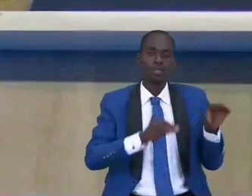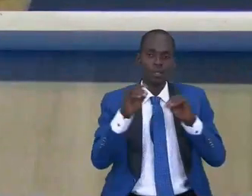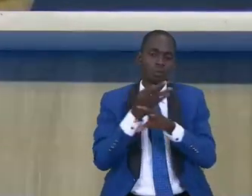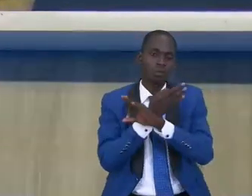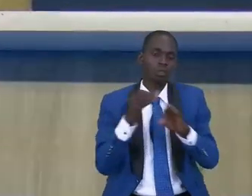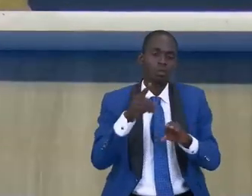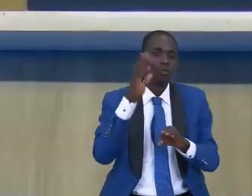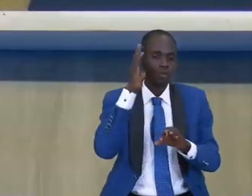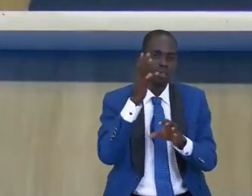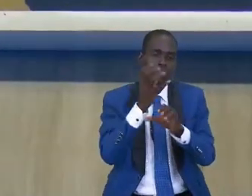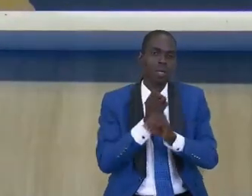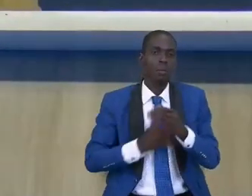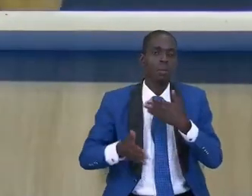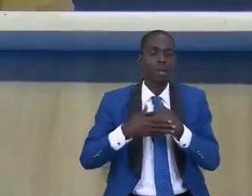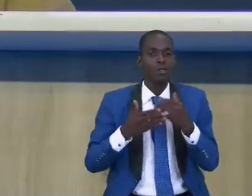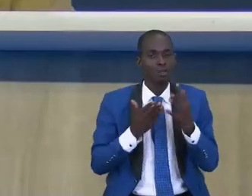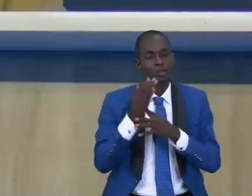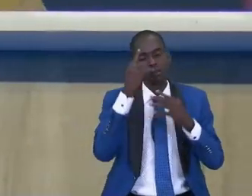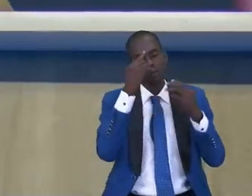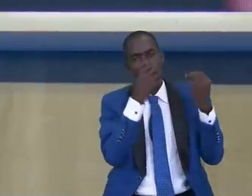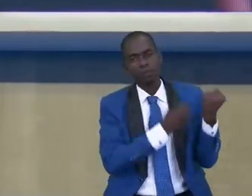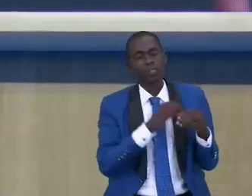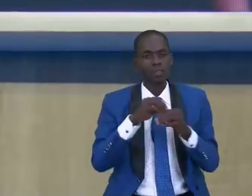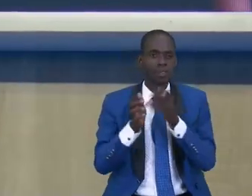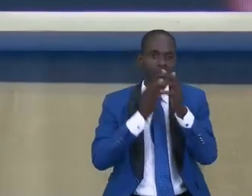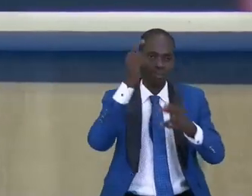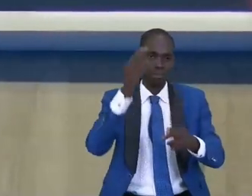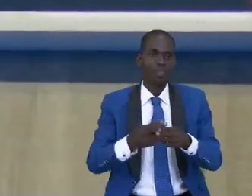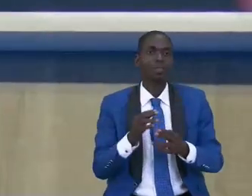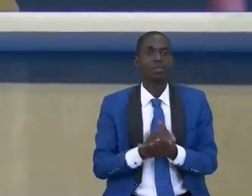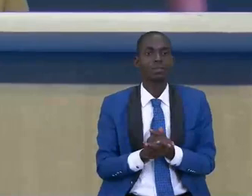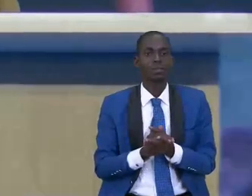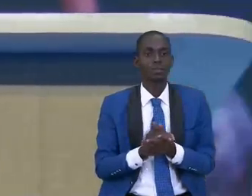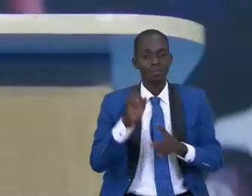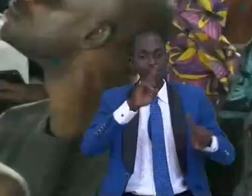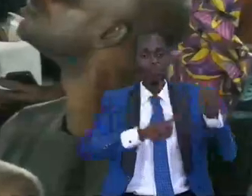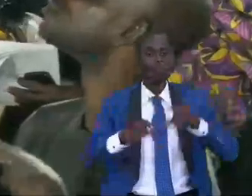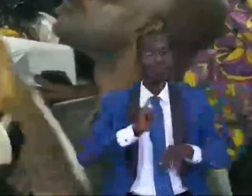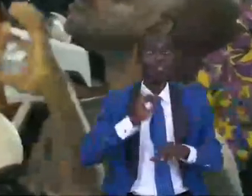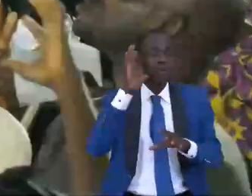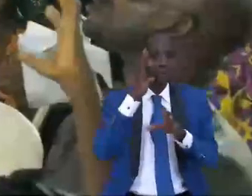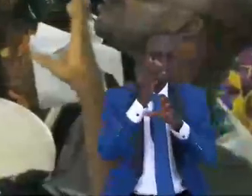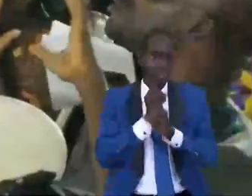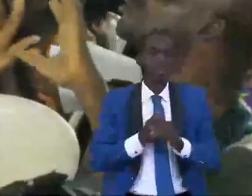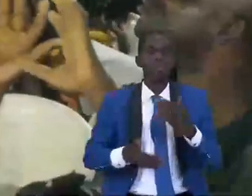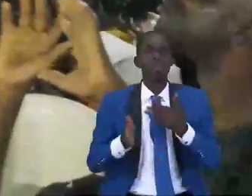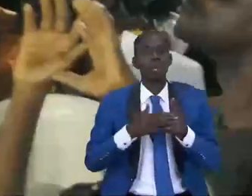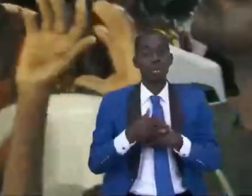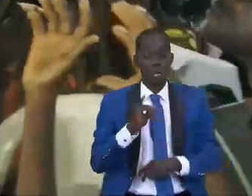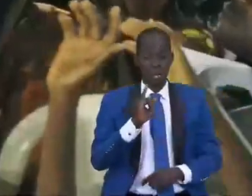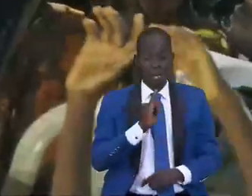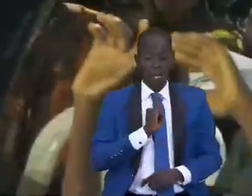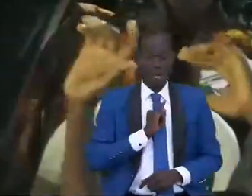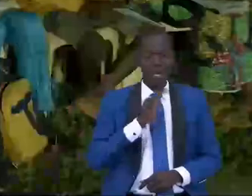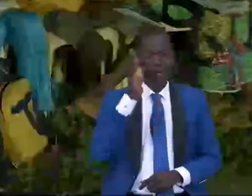guéri par la foi. Vous serez rétabli par la foi. Je serai guéri. Moi,